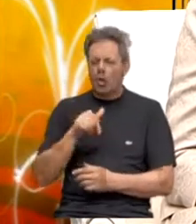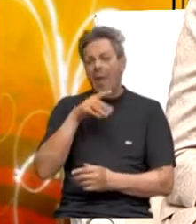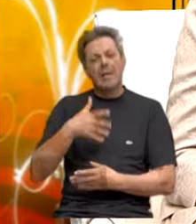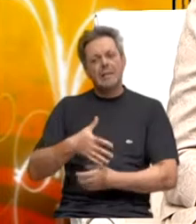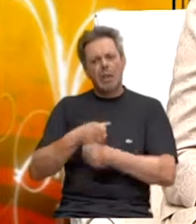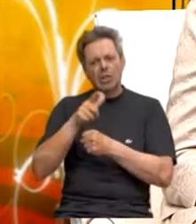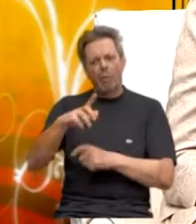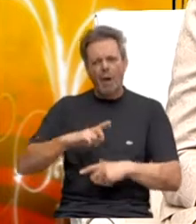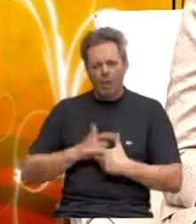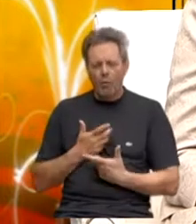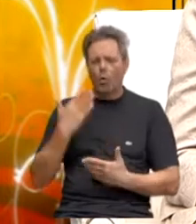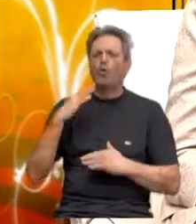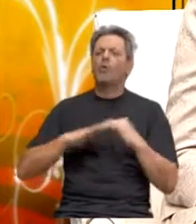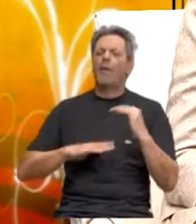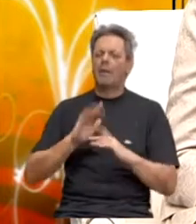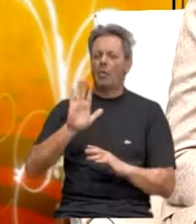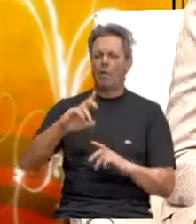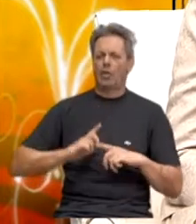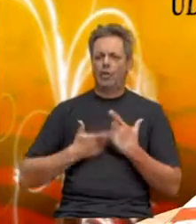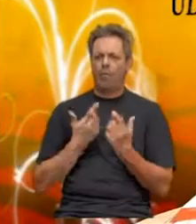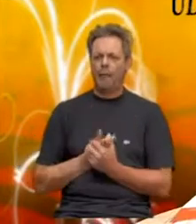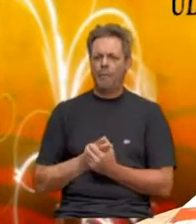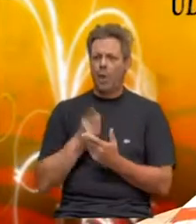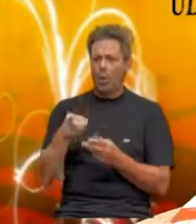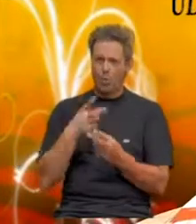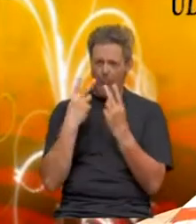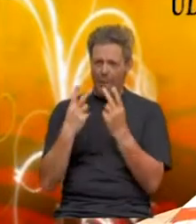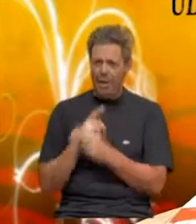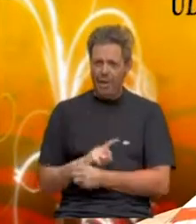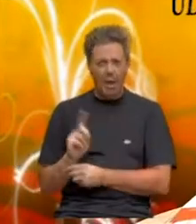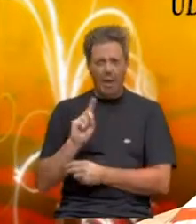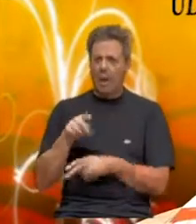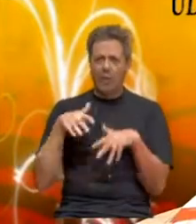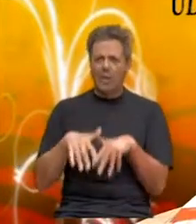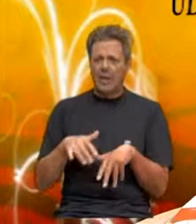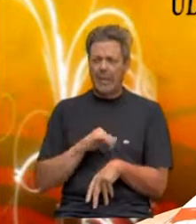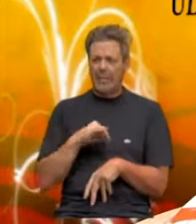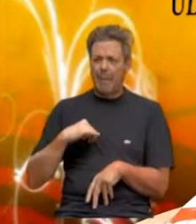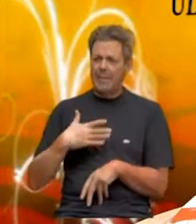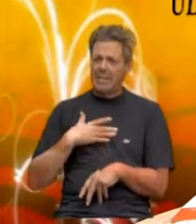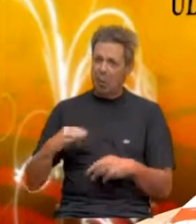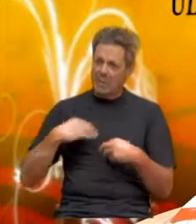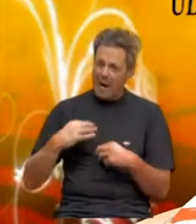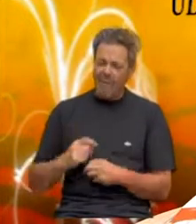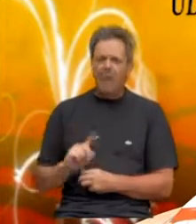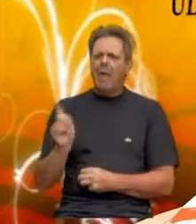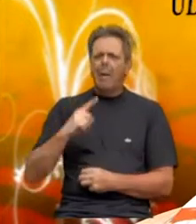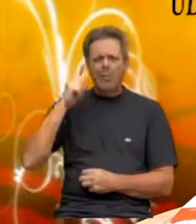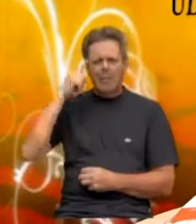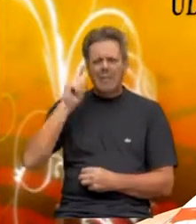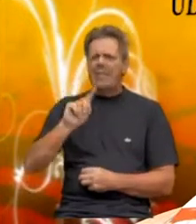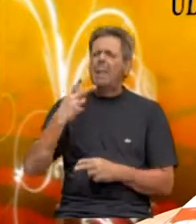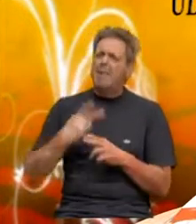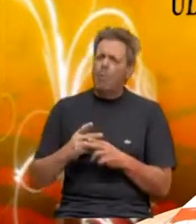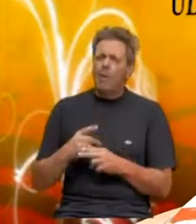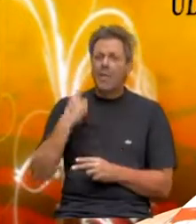vaš život, odnosno kvalitetu vašeg života. Eto, to je najvažnije i nemojte se igrati sami sa svojim zdravljem i nemojte misliti da niste